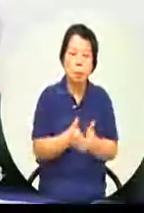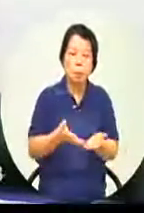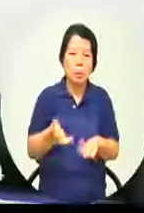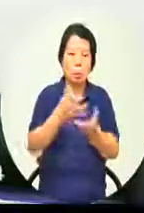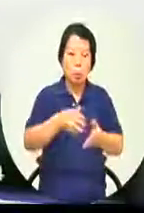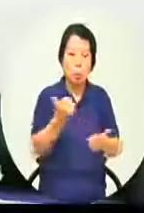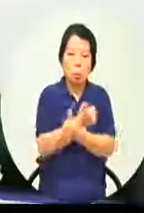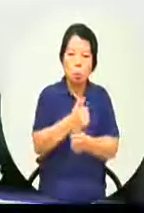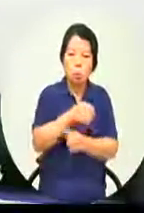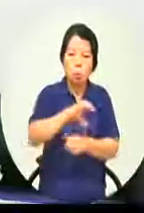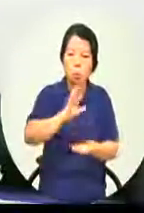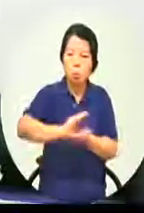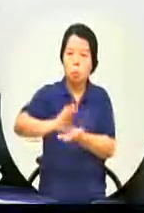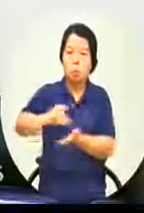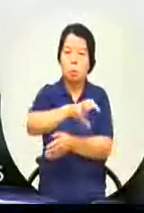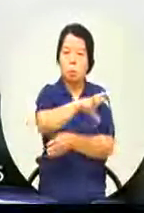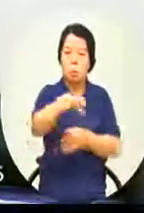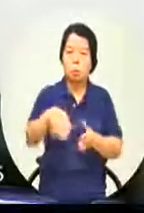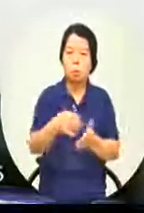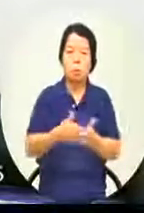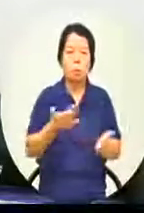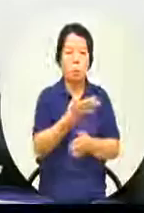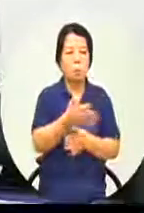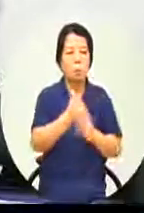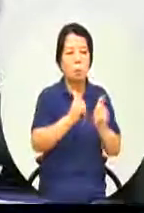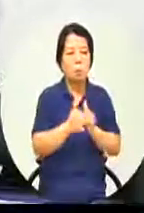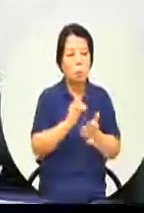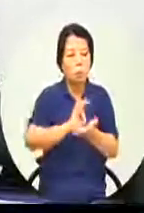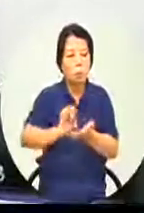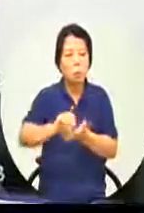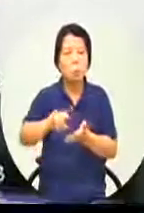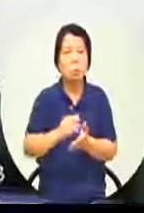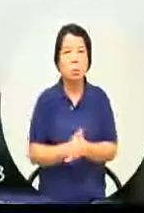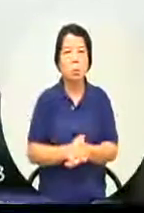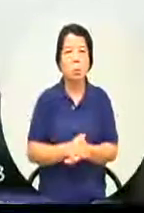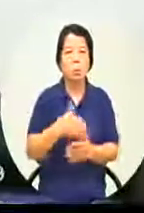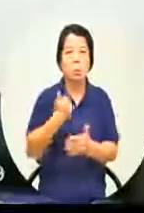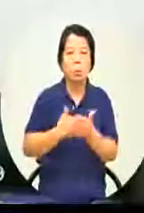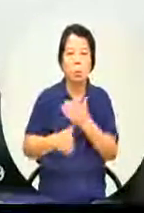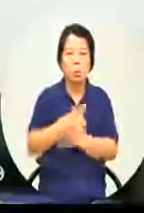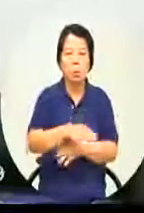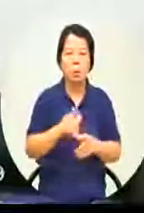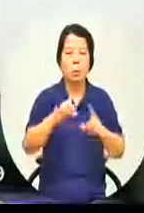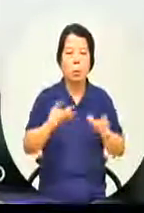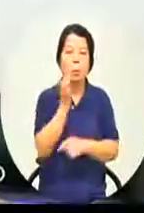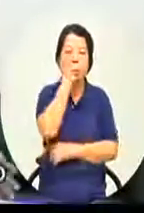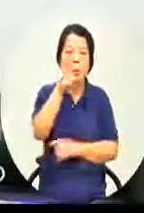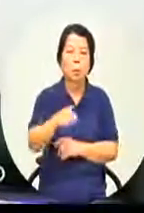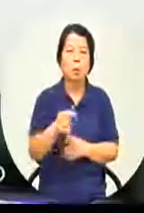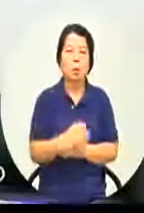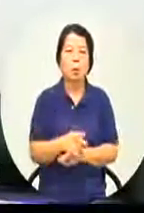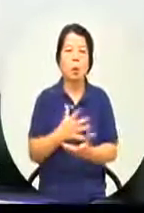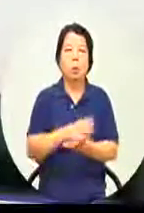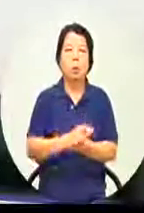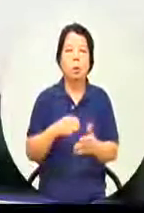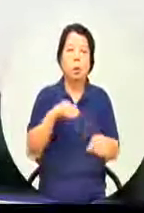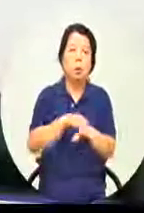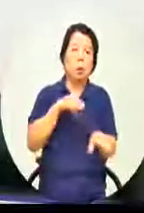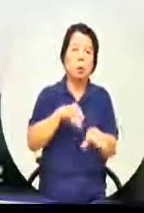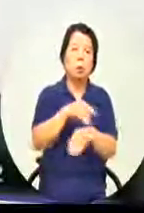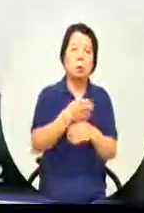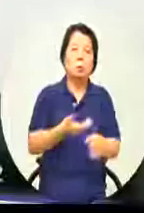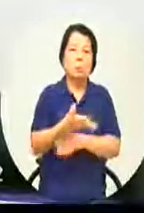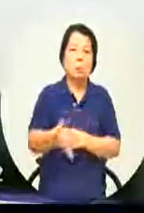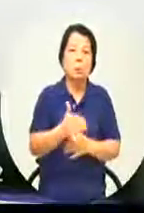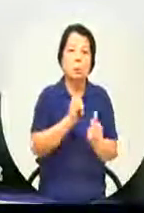少的停车的空间，可以让民众去使用，然后减低整个大顺路原本的负担。那我想让民众提早去适